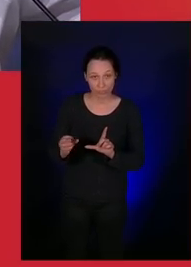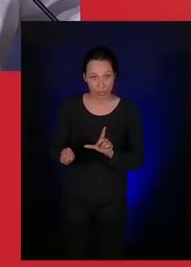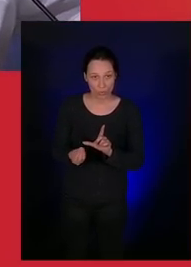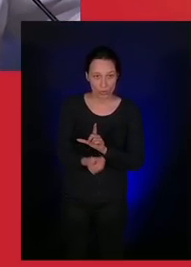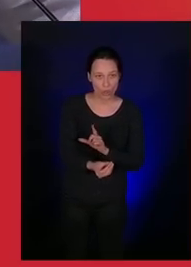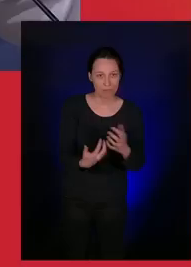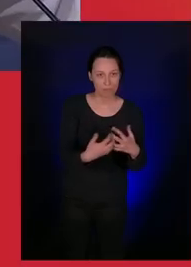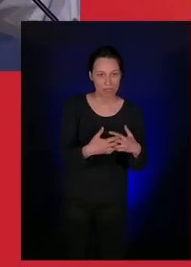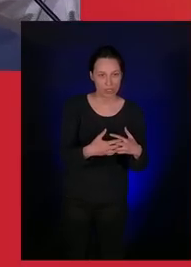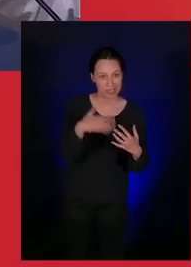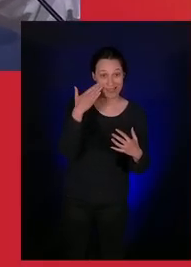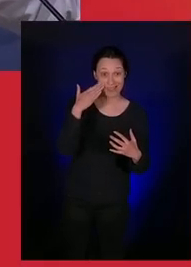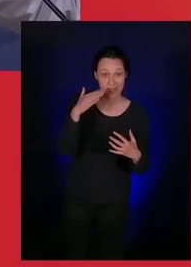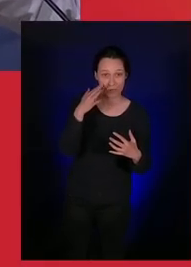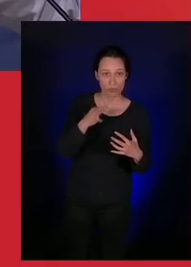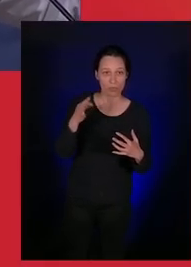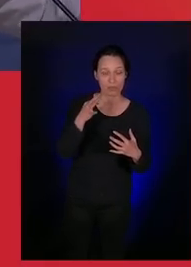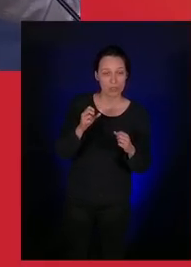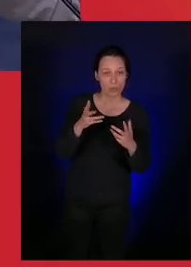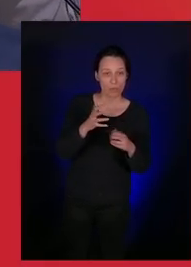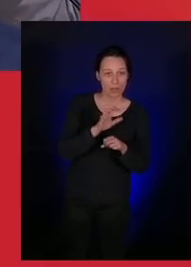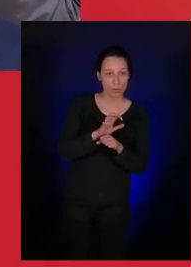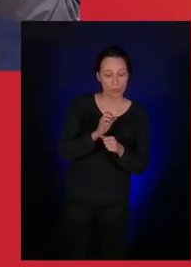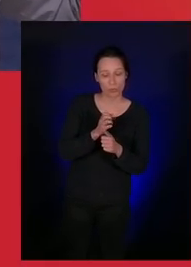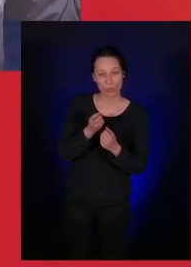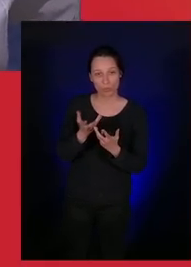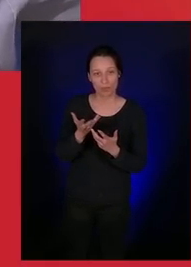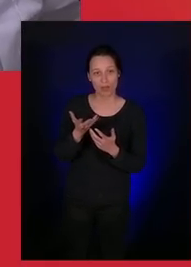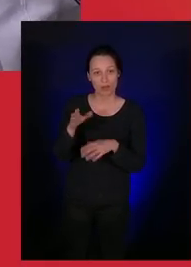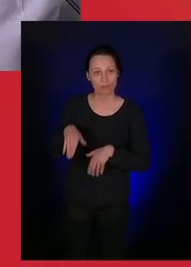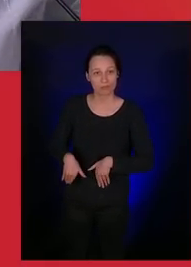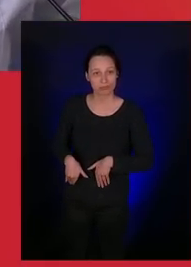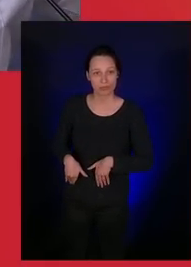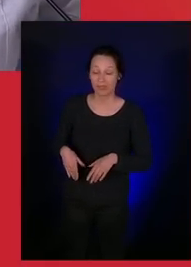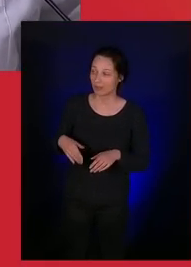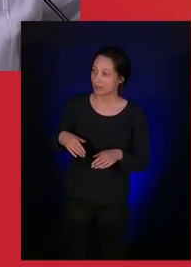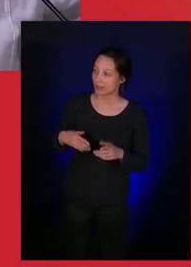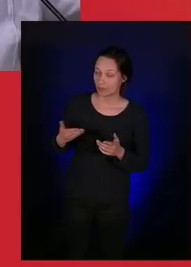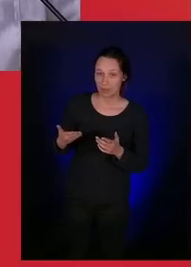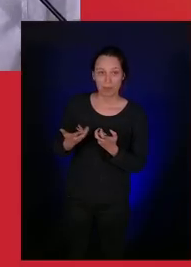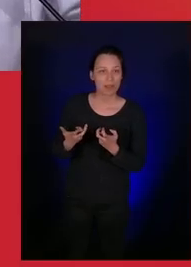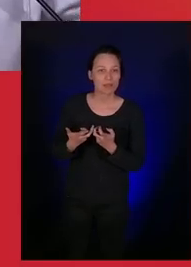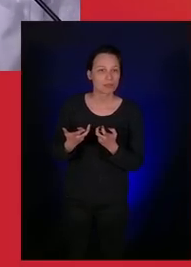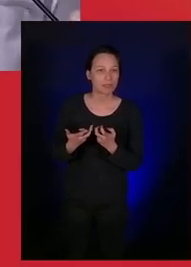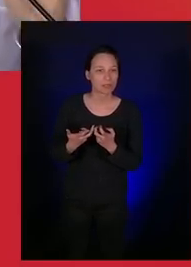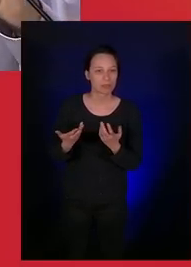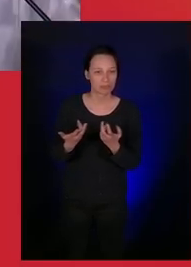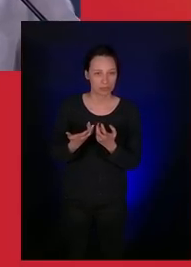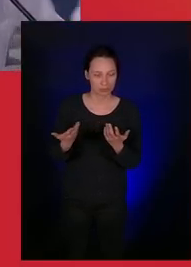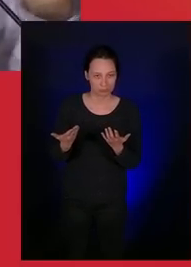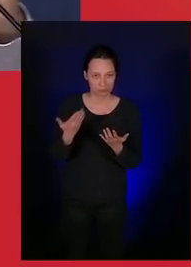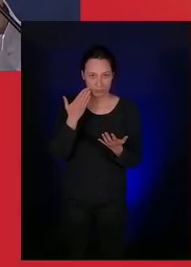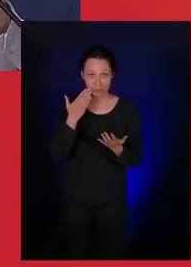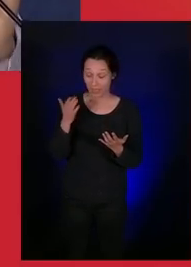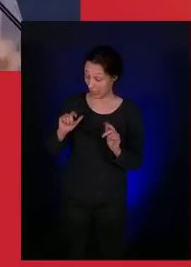de voix abstention. Par exemple, dans l'exemple, alors je ne vois pas parce que je suis un peu en travers, s'il y a 22 voix... je l'ai là. Bon,